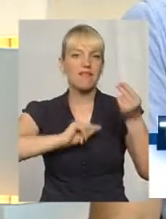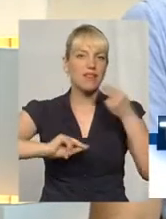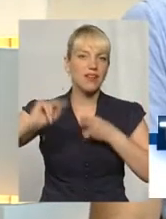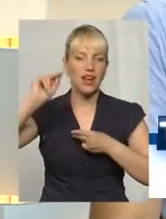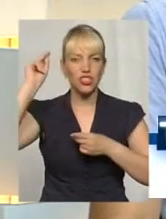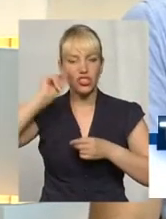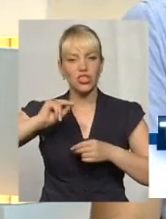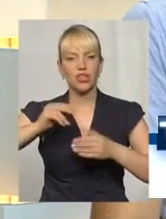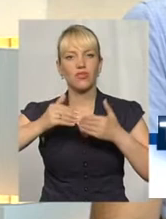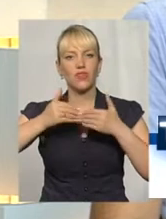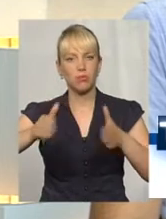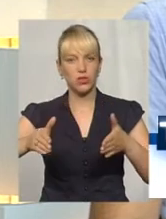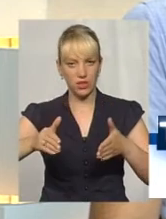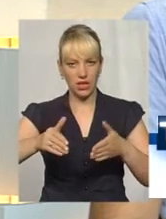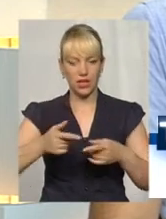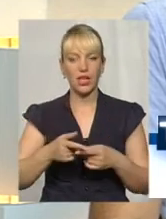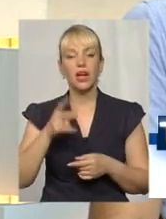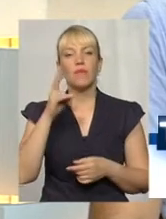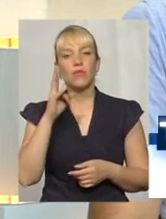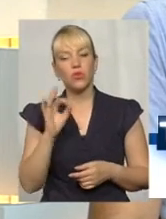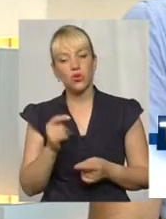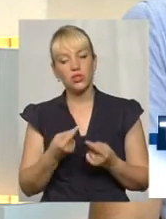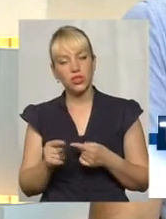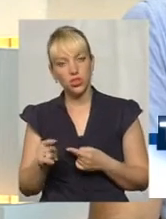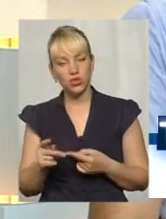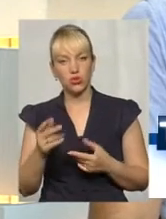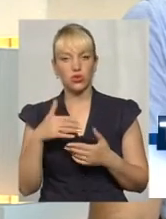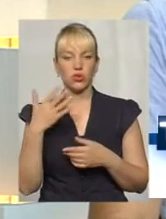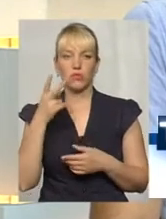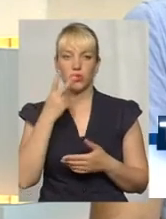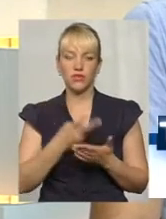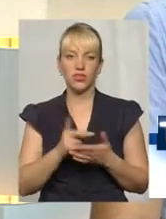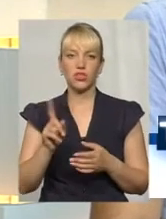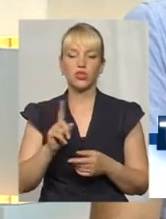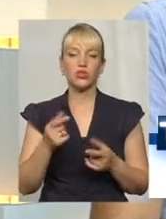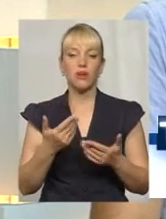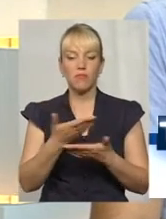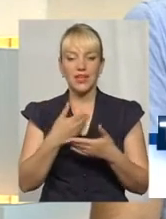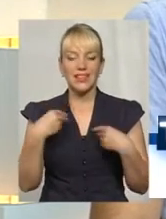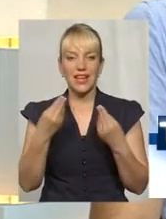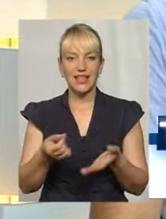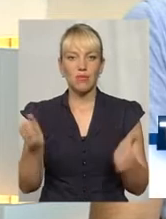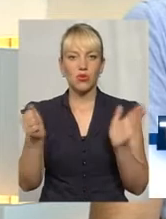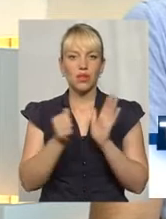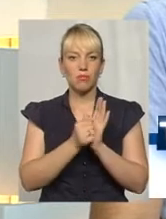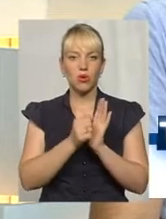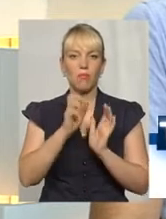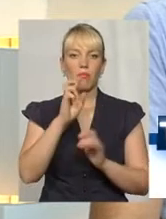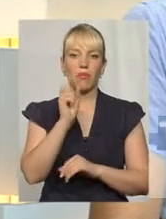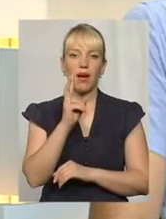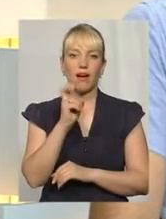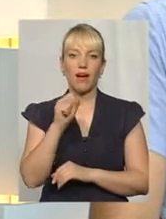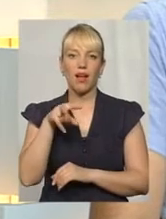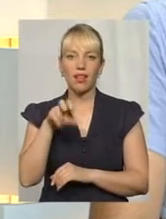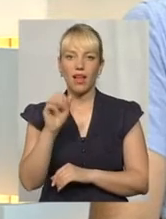Однак, з іншої сторони, якщо подивитись на те, що ми видаємо диплом бакалавра, і в додатку до